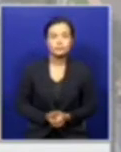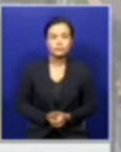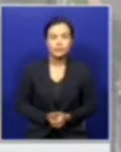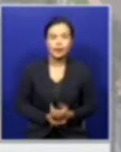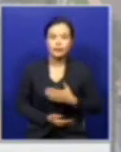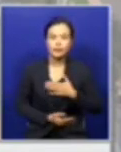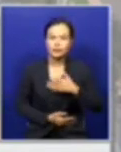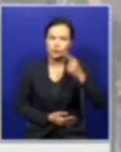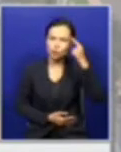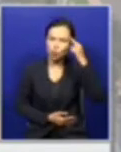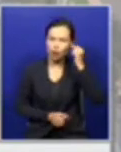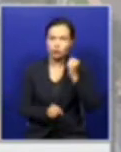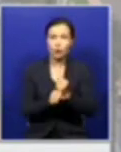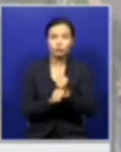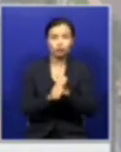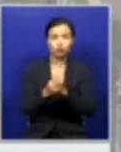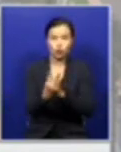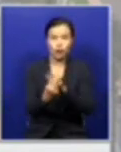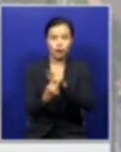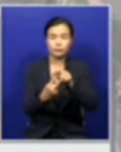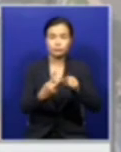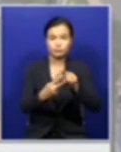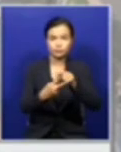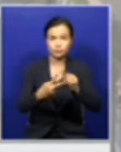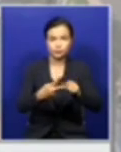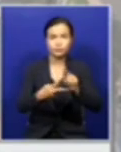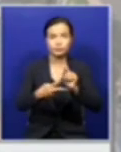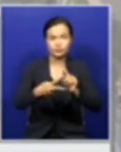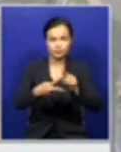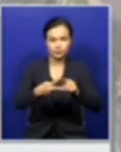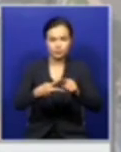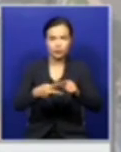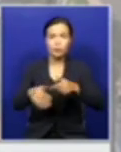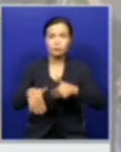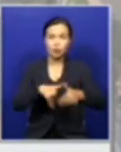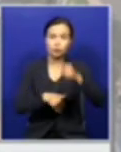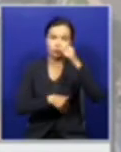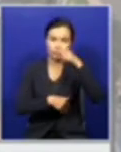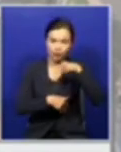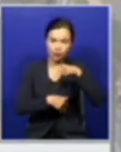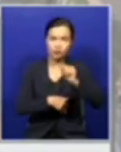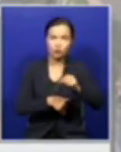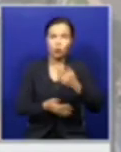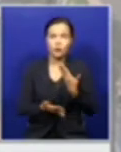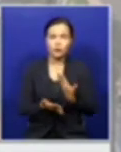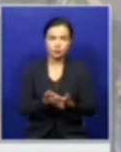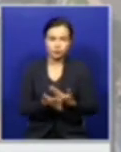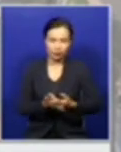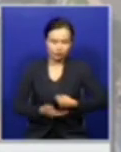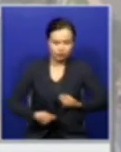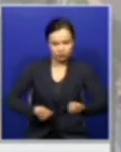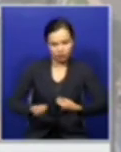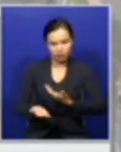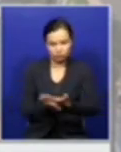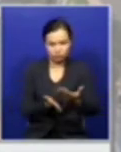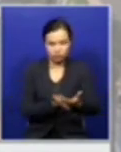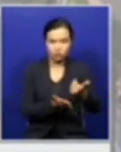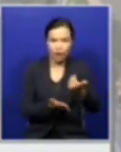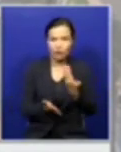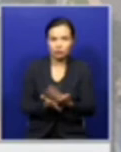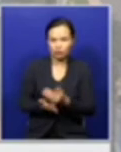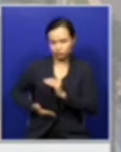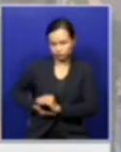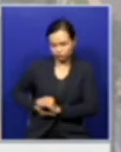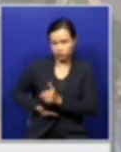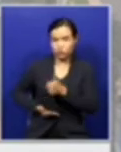ว่าจะต้องทำสองอย่างนะคะอย่างที่หนึ่งก็คือต้องทำให้คนในประเทศมีกำลังซื้อต้องให้เขามีเงินในกระเป๋าที่จ